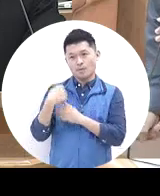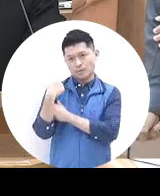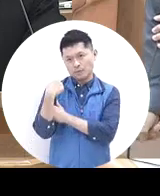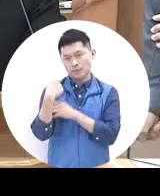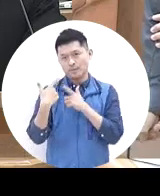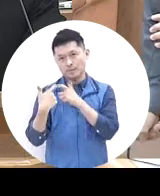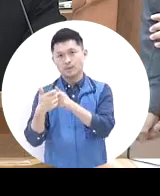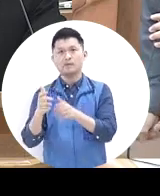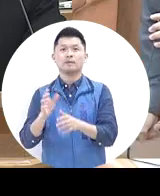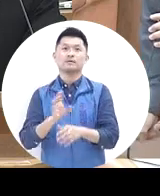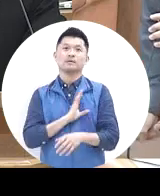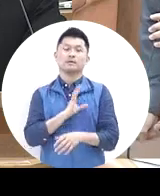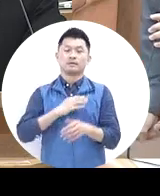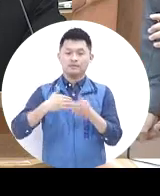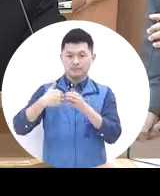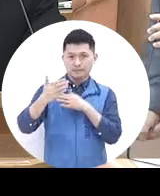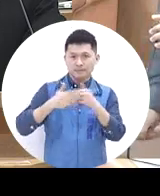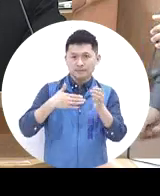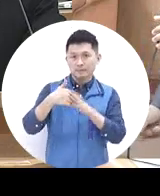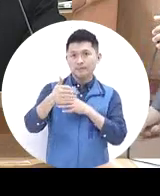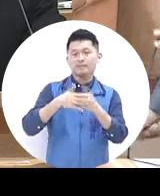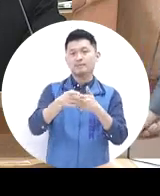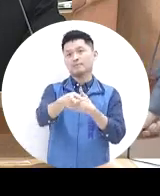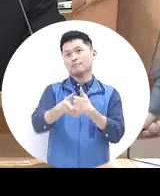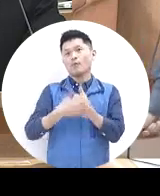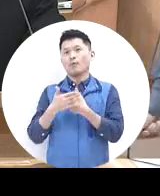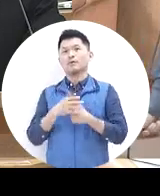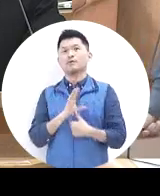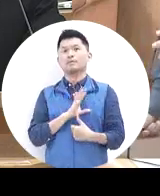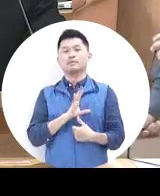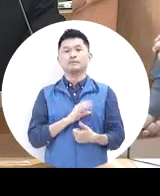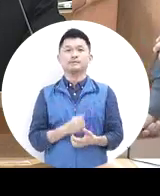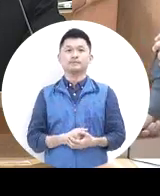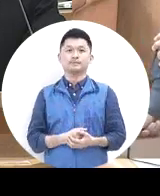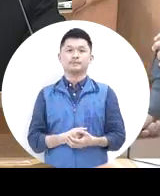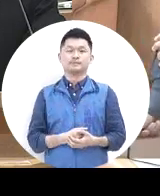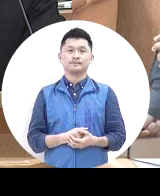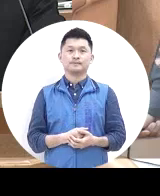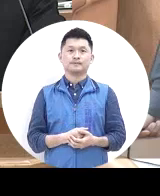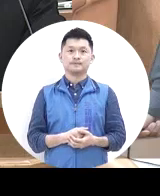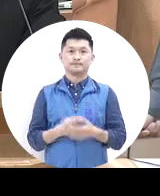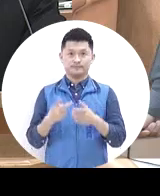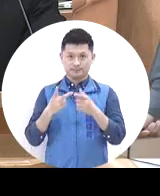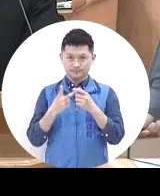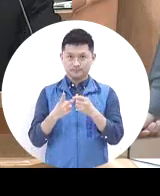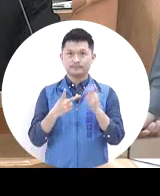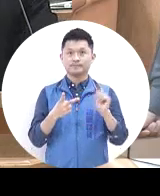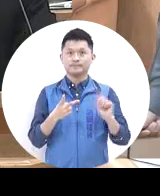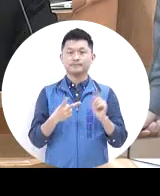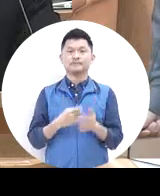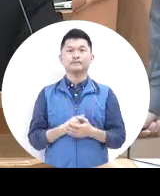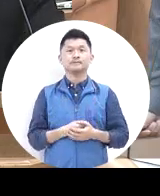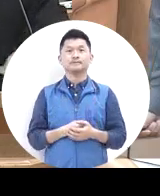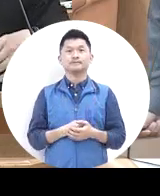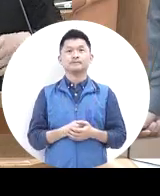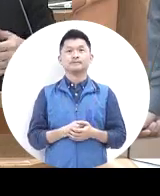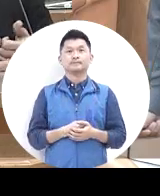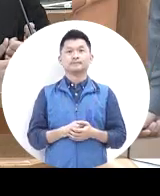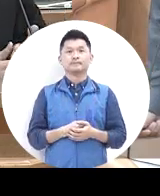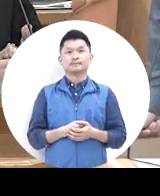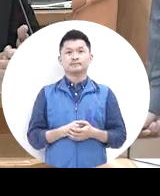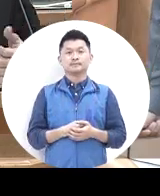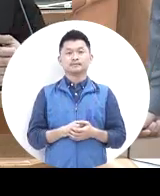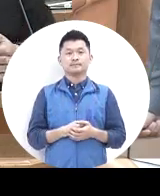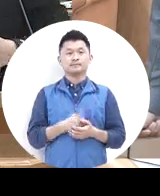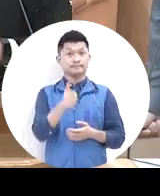谢，共同拍拼，这嘛是你的功劳啦。 无啦，大家认真啦，大家认真做。 好，谢谢。啊，第二项呢，就是怪拜托人，我要感谢